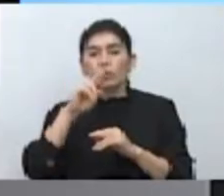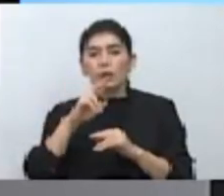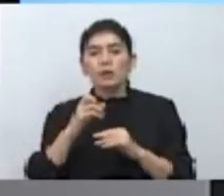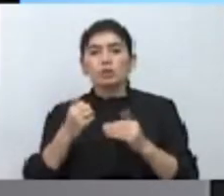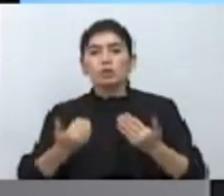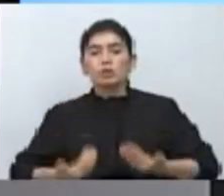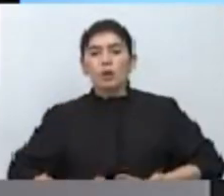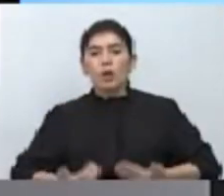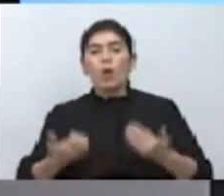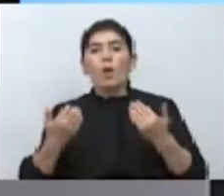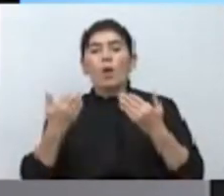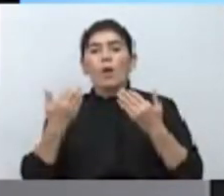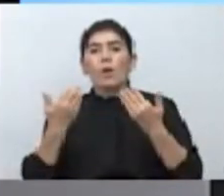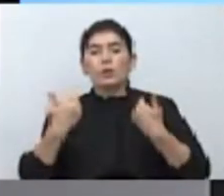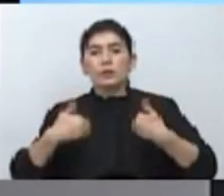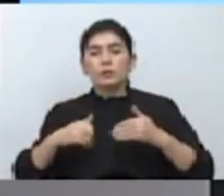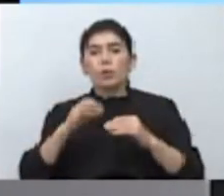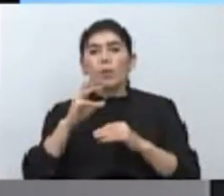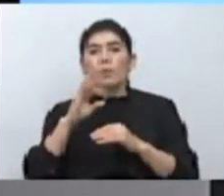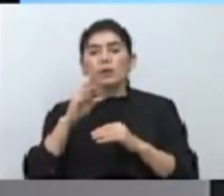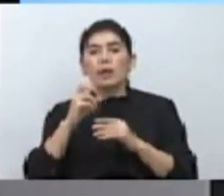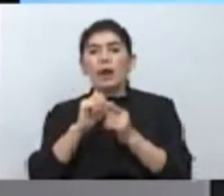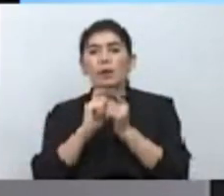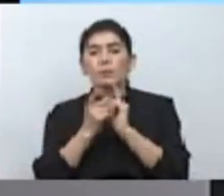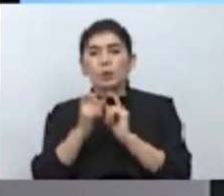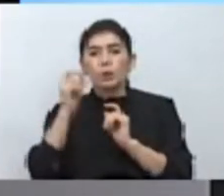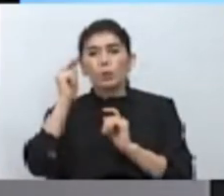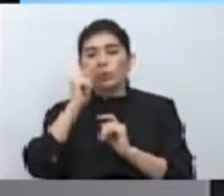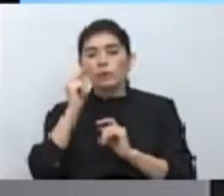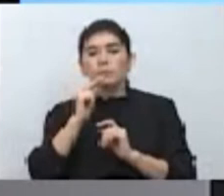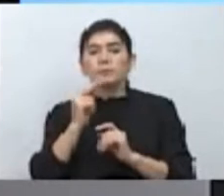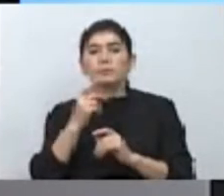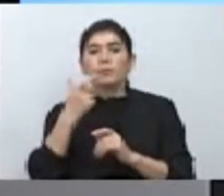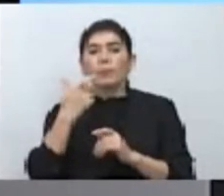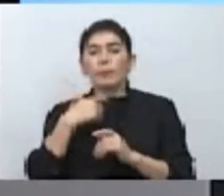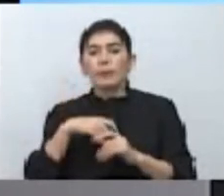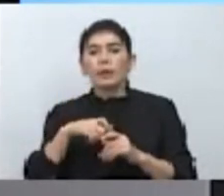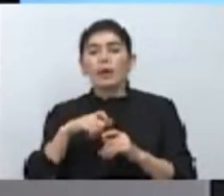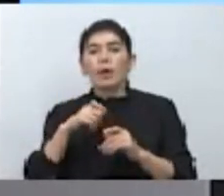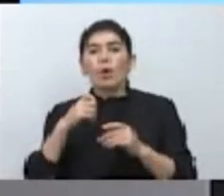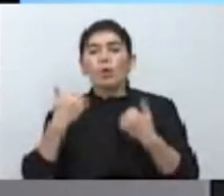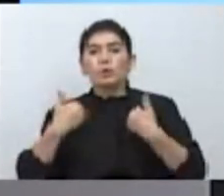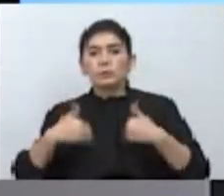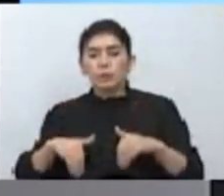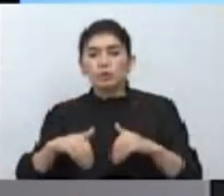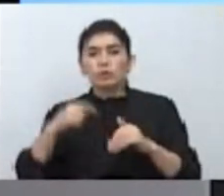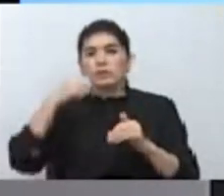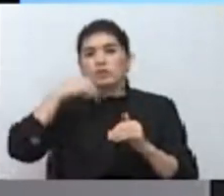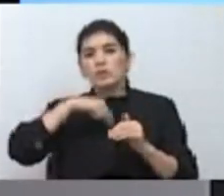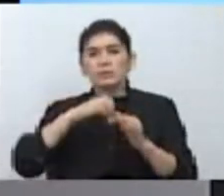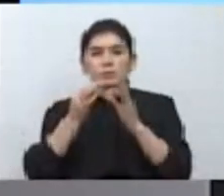Tirik organizmda boradigan moddalar almashinuv jarayonini o'rganadi. Organizmni ichki tuzilishini anatomiya